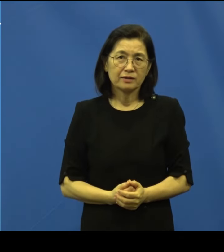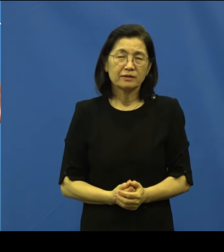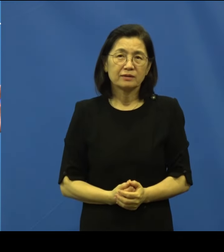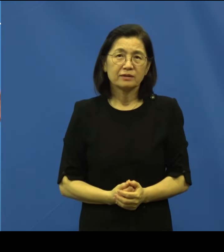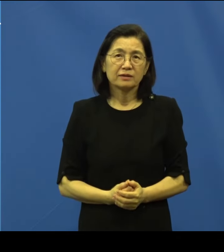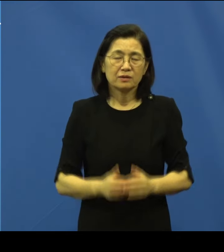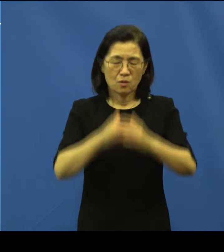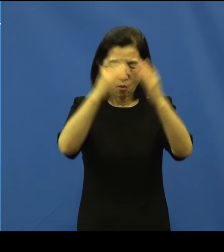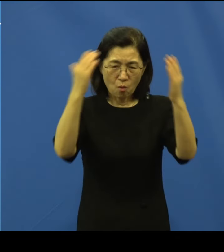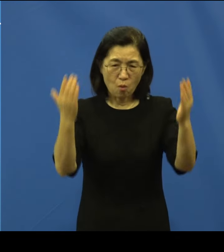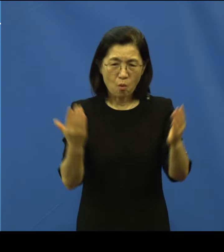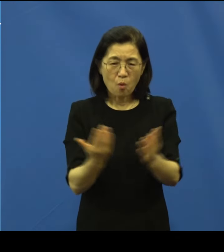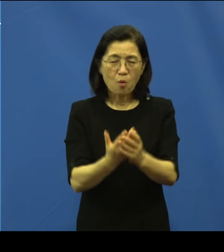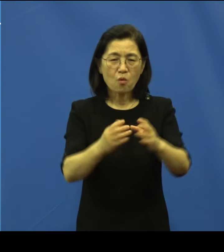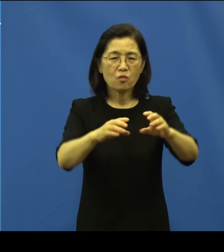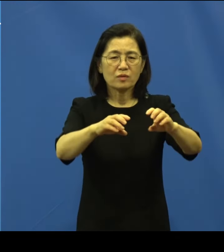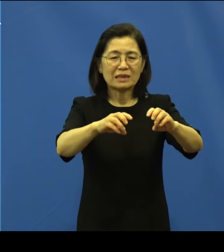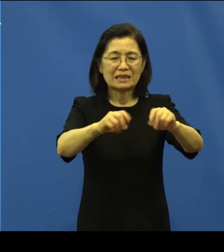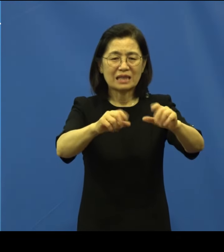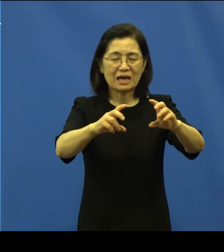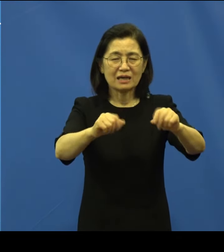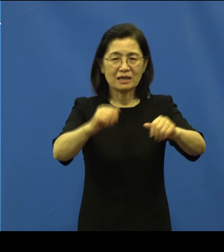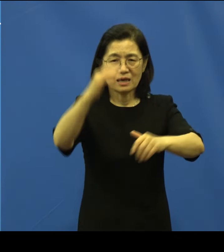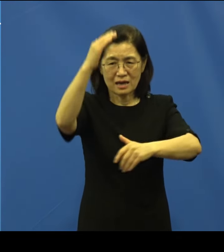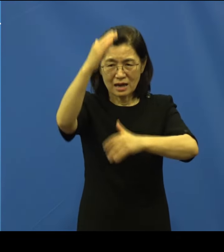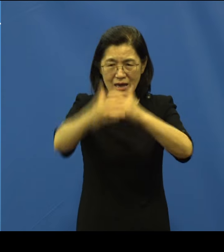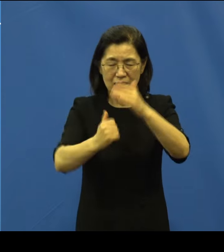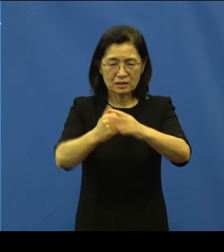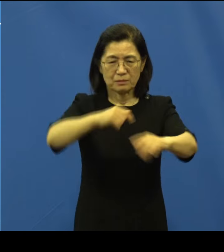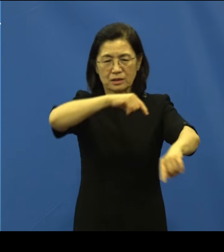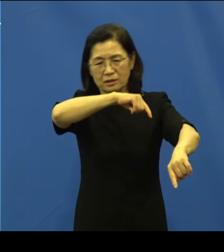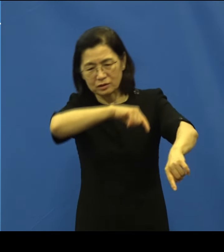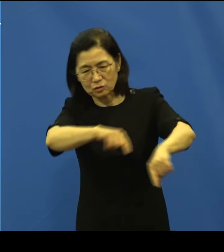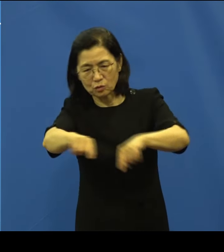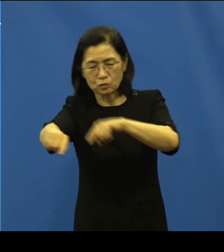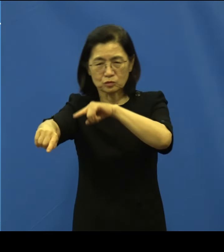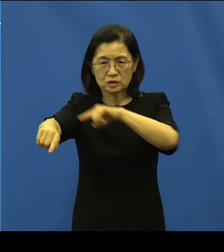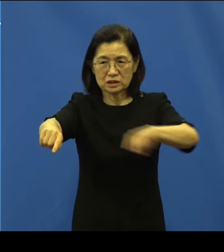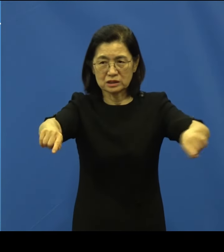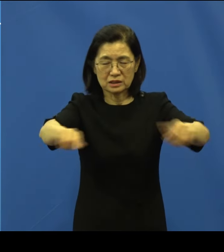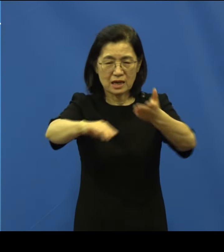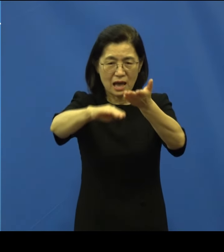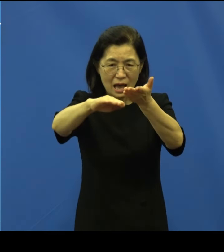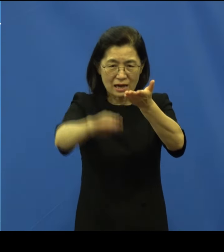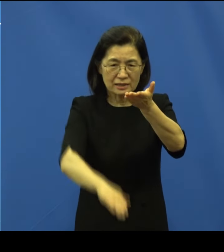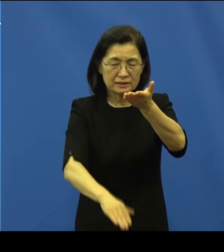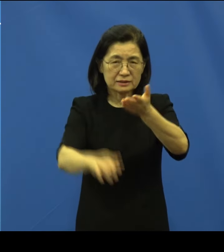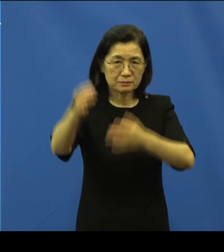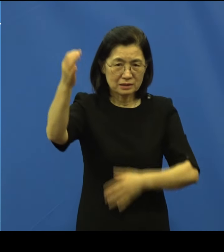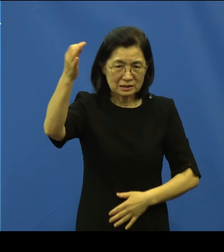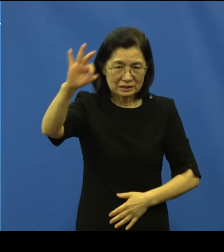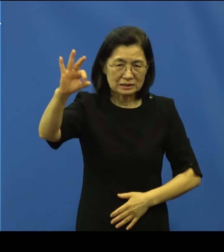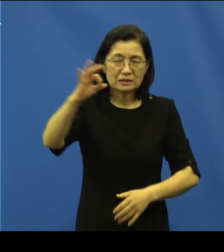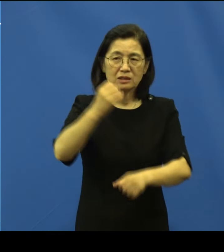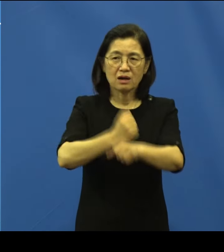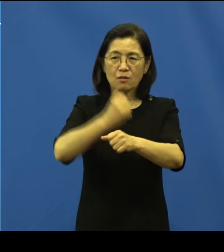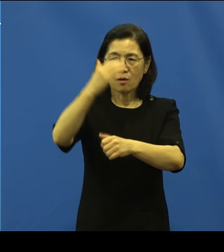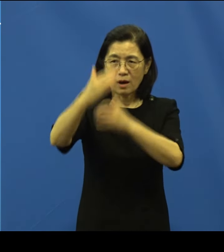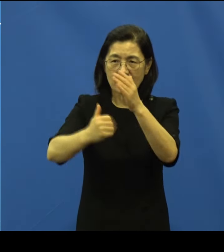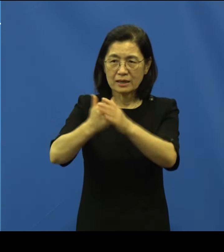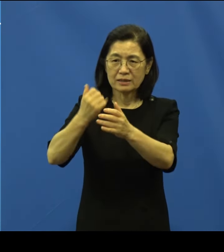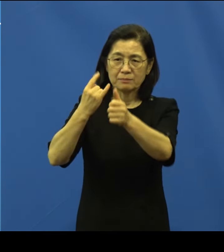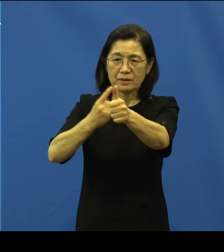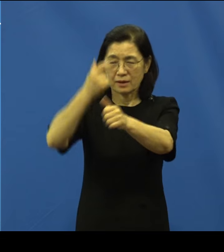모든 온 땅이 그분의 통찰에 있음을 인정하고 하나님을 하나님 대우를 해드리고 예배할 때